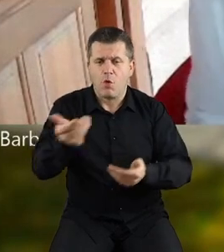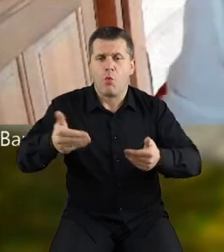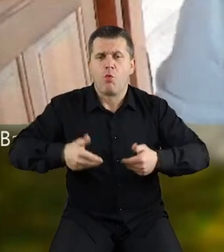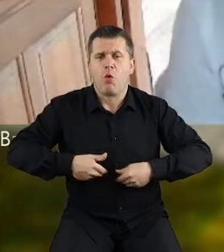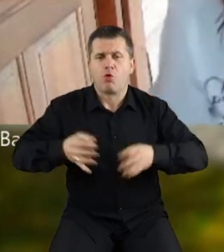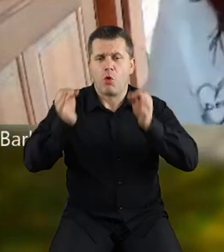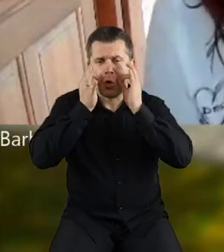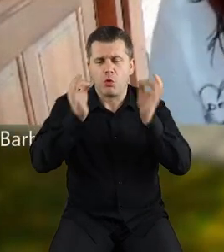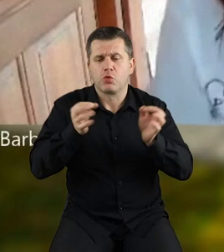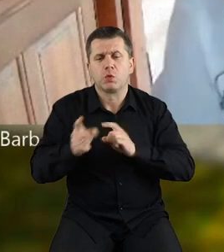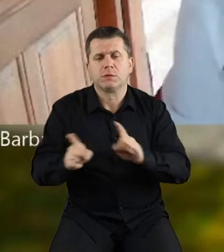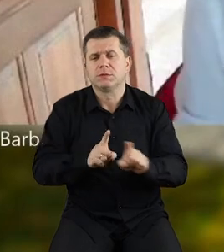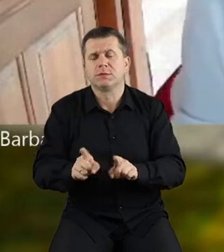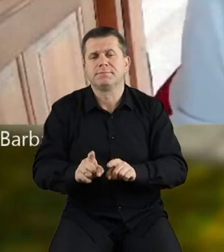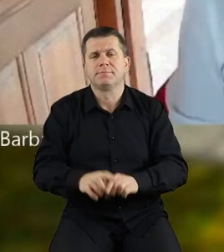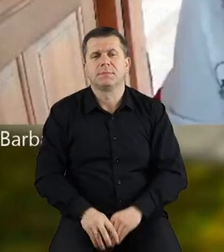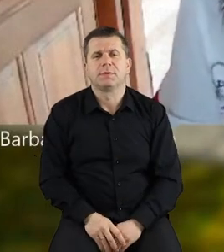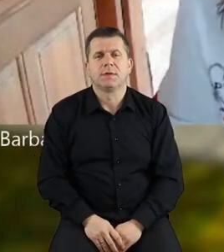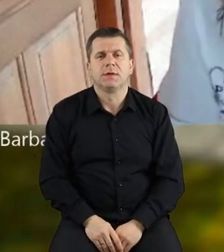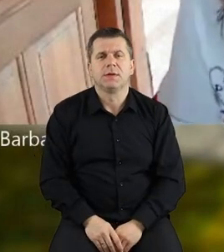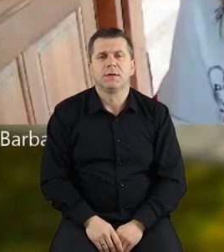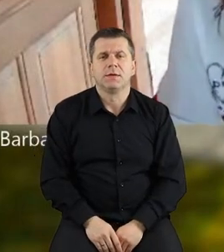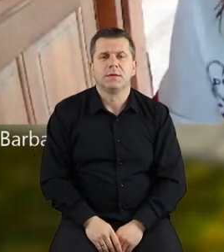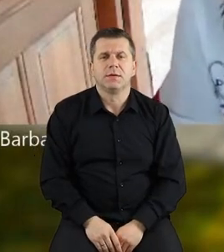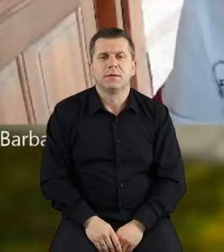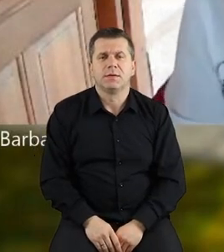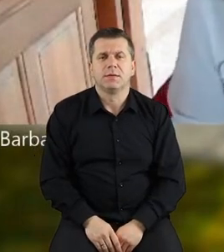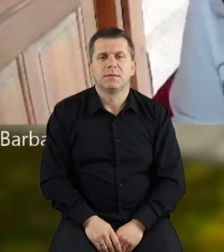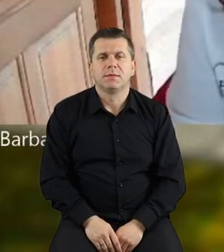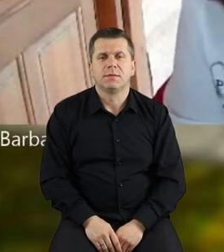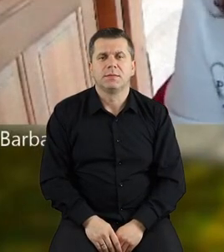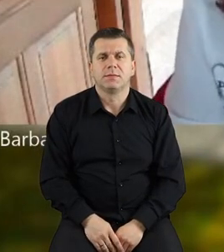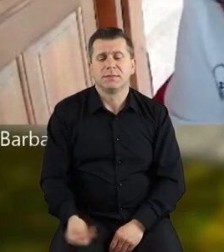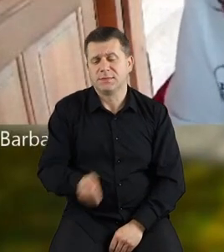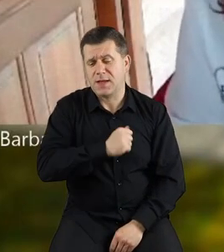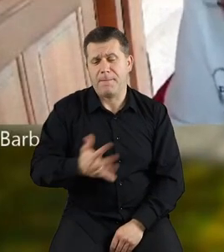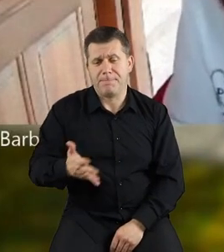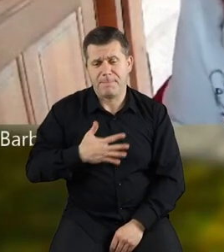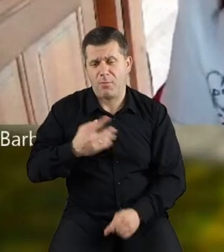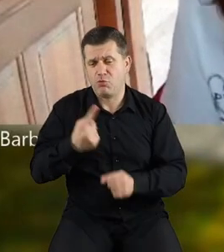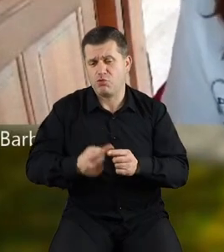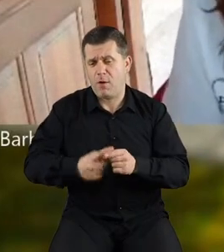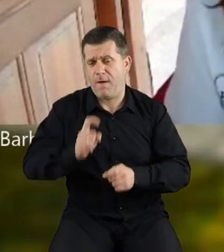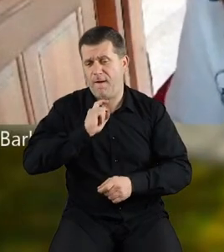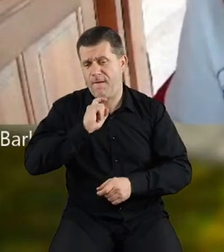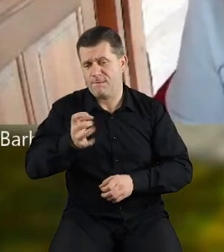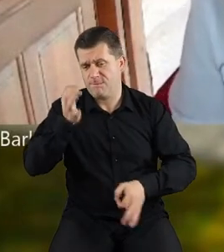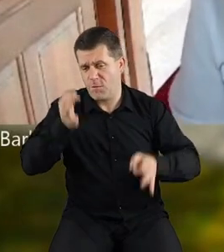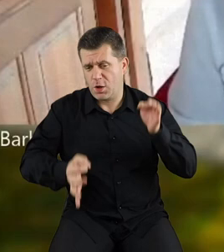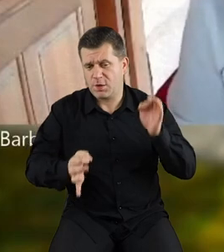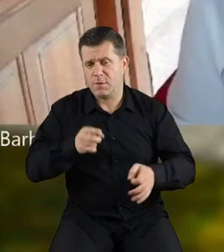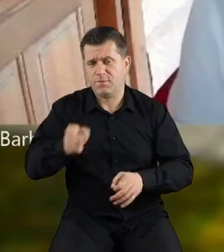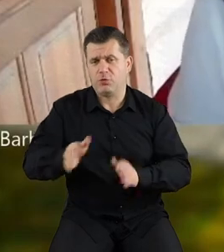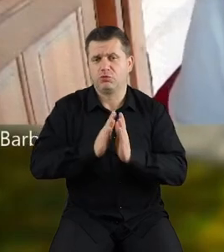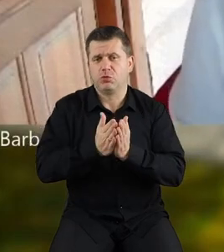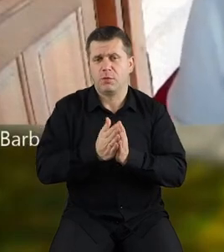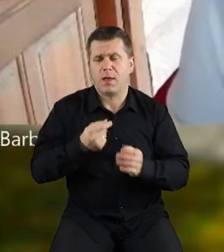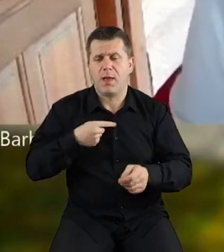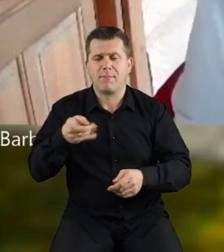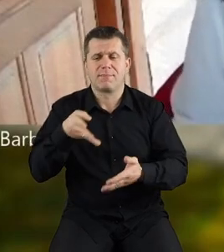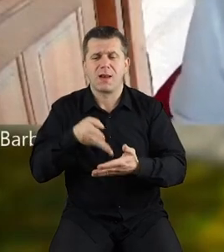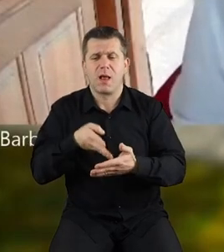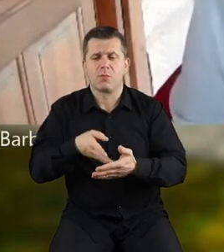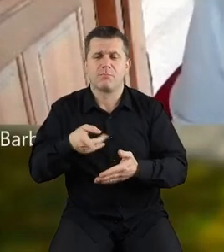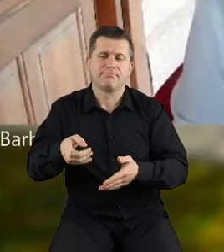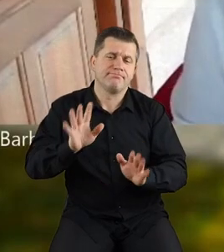wznowiłam Głodnej Kotki, co najlepiej świadczy o tym, że no, sama mam wątpliwości do tej książki